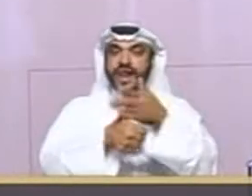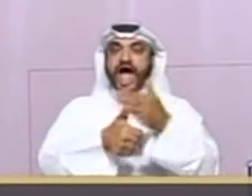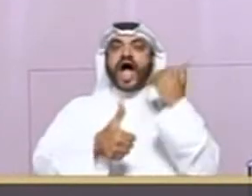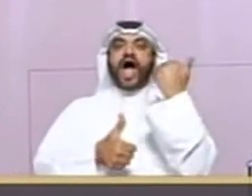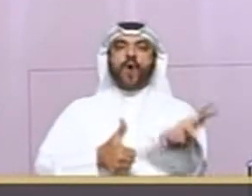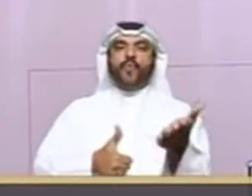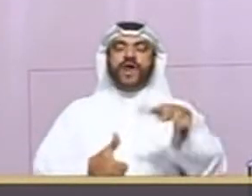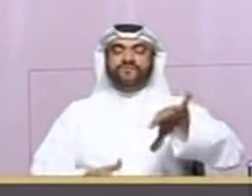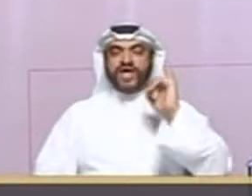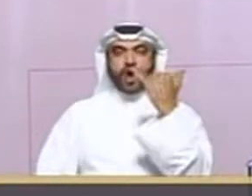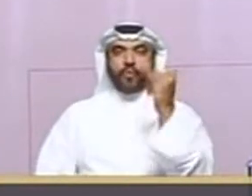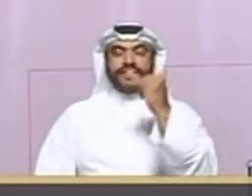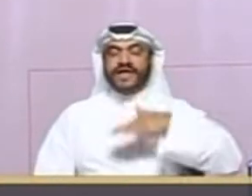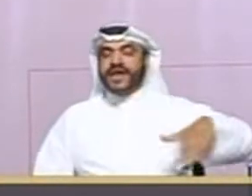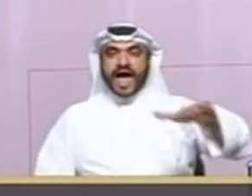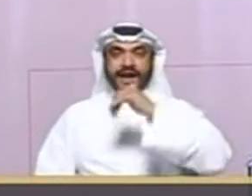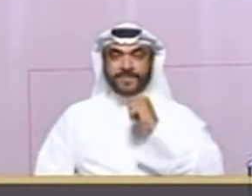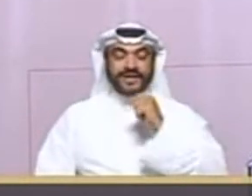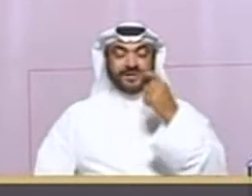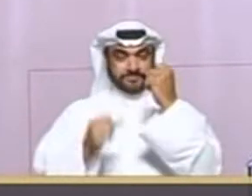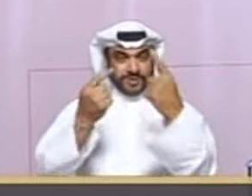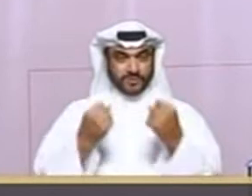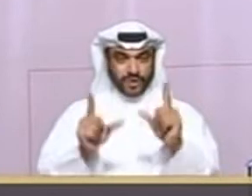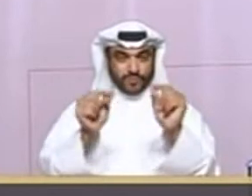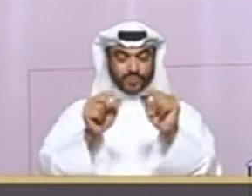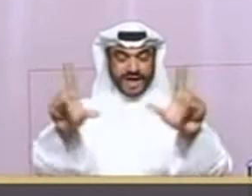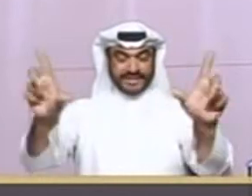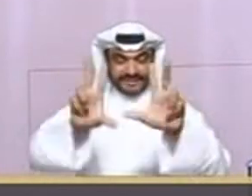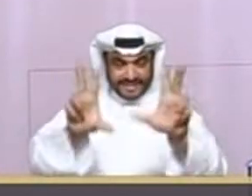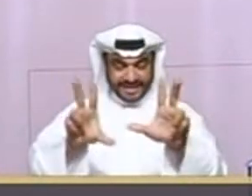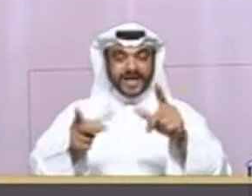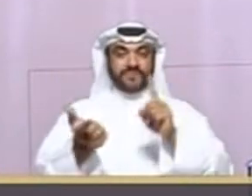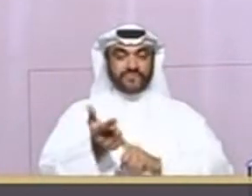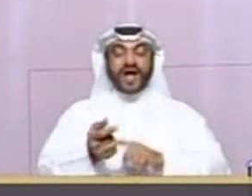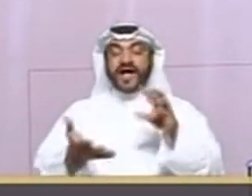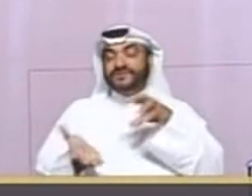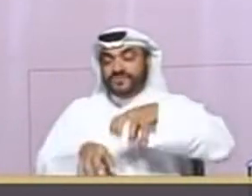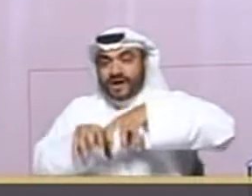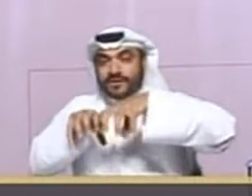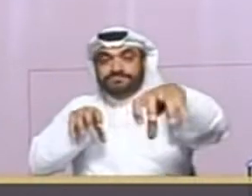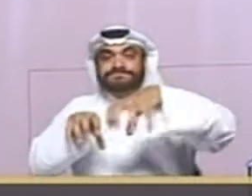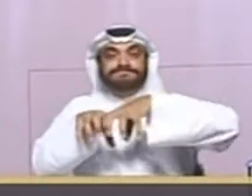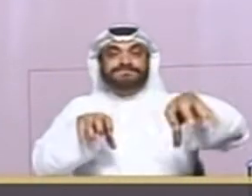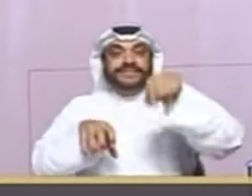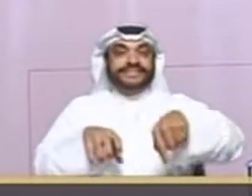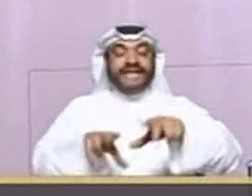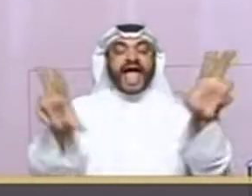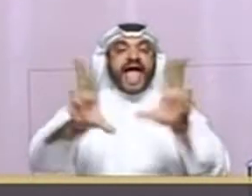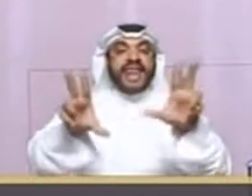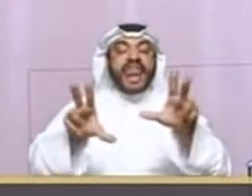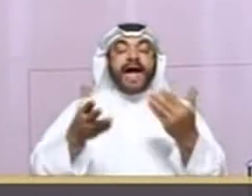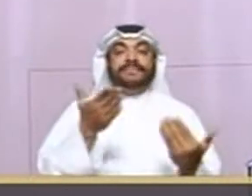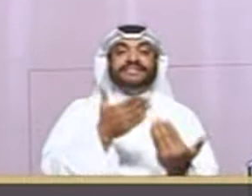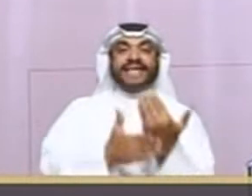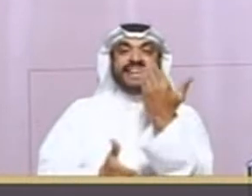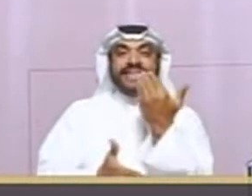الوطن العربي في التأقلم مع ما توصلت إليه وسائل الإعلام، حيث أنشأت قطاع الإعلام الجديد وهو إعلام معني